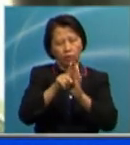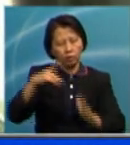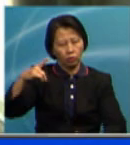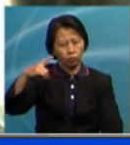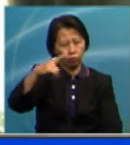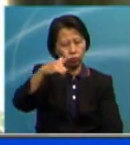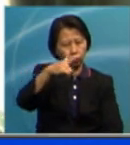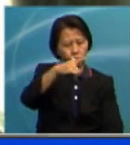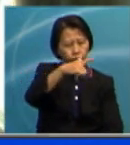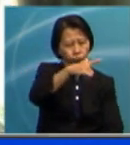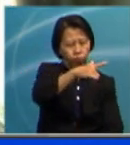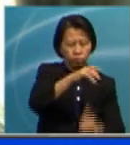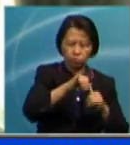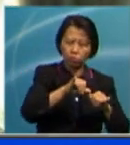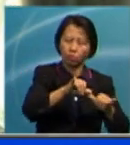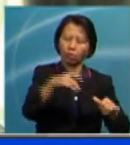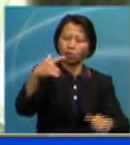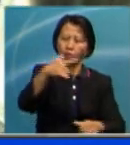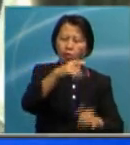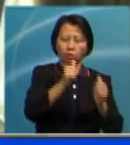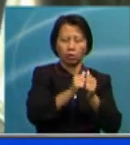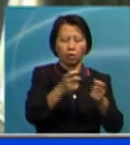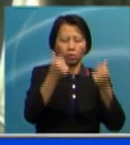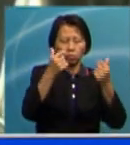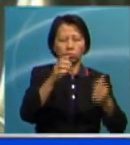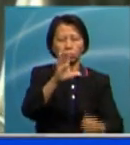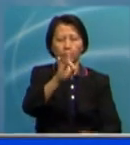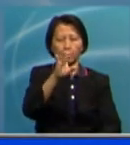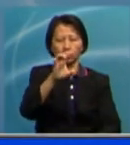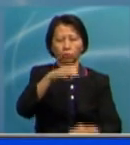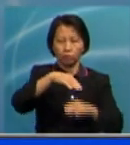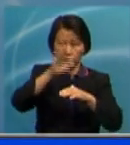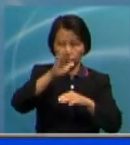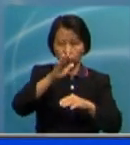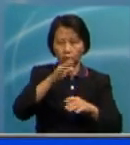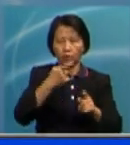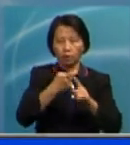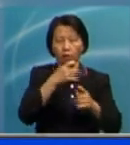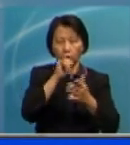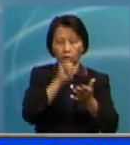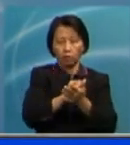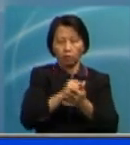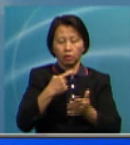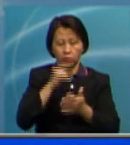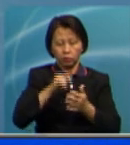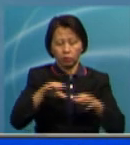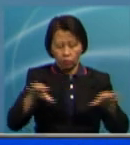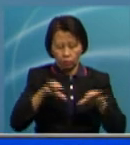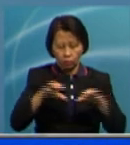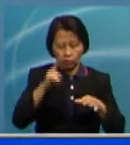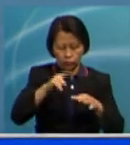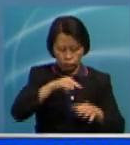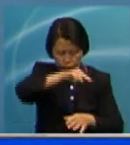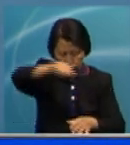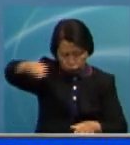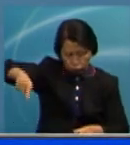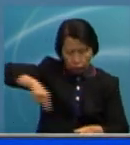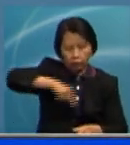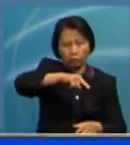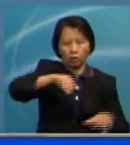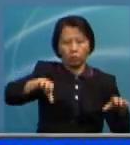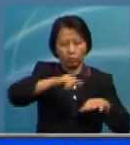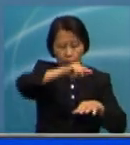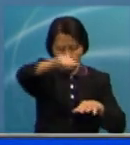kejauhan tu hmm dan dengan kelajuan 800 lebih Dan dari situ kita boleh buat satu satu satu bulatan range